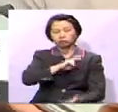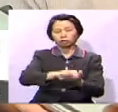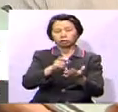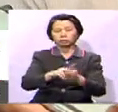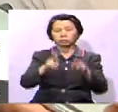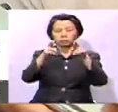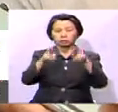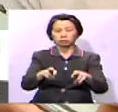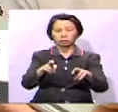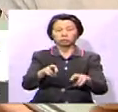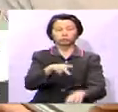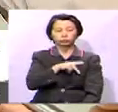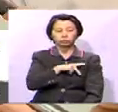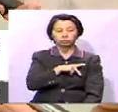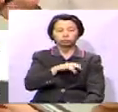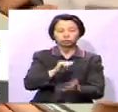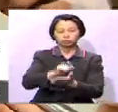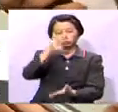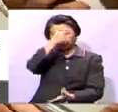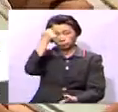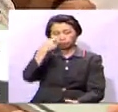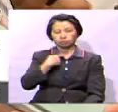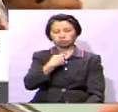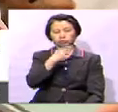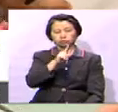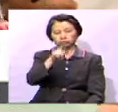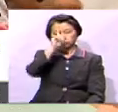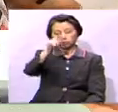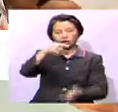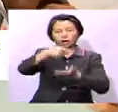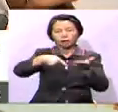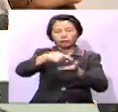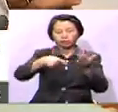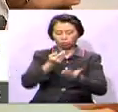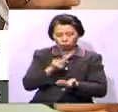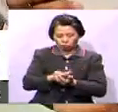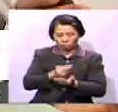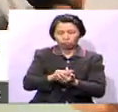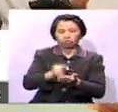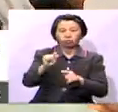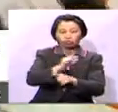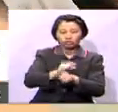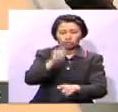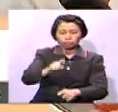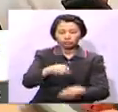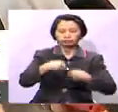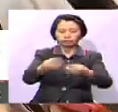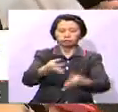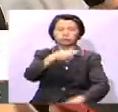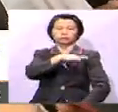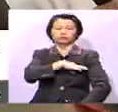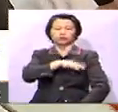ya dan sudah tentulah kita pastikan Apun Wang yang kita gunakan itu mestilah memberi manfaat kepada